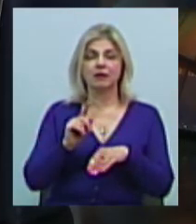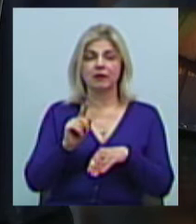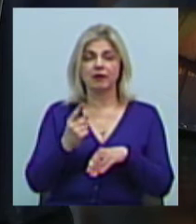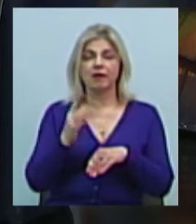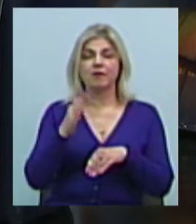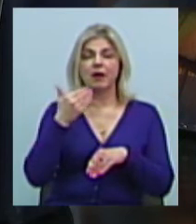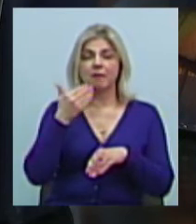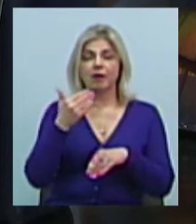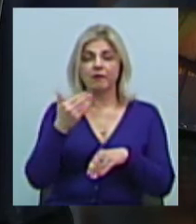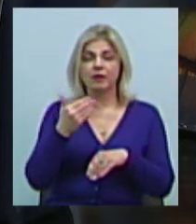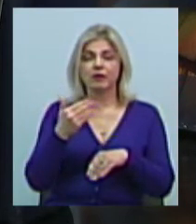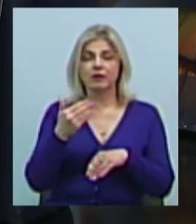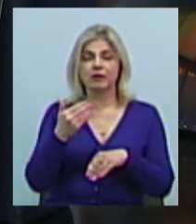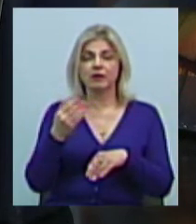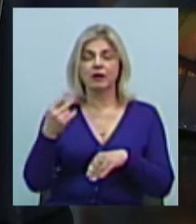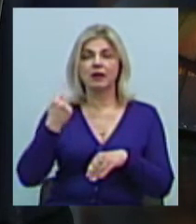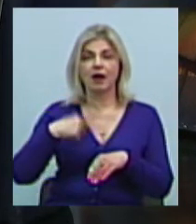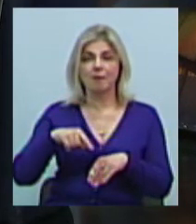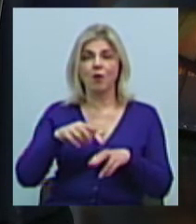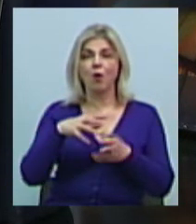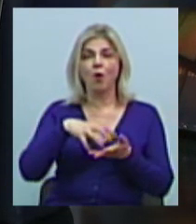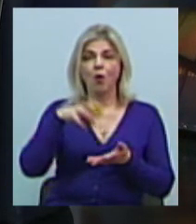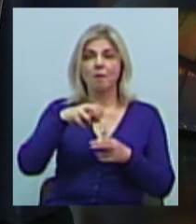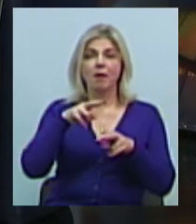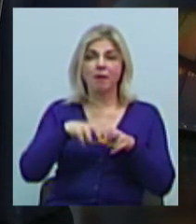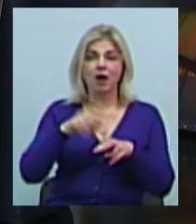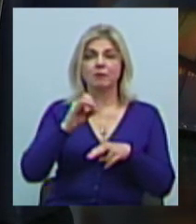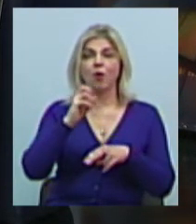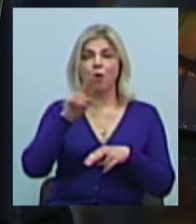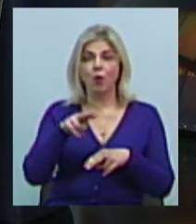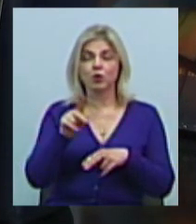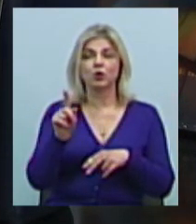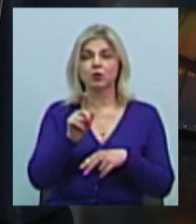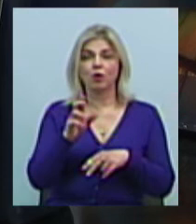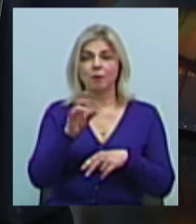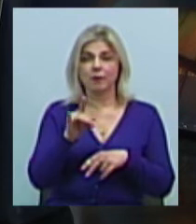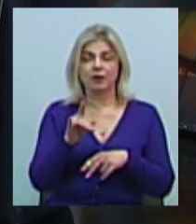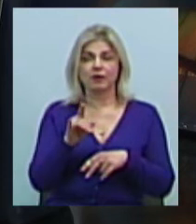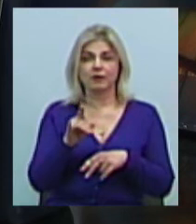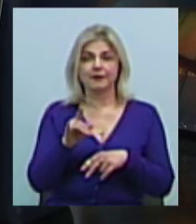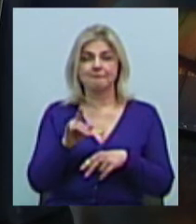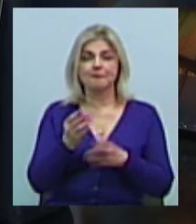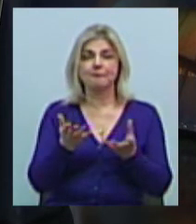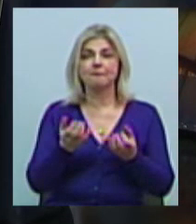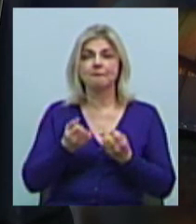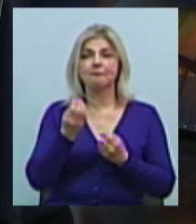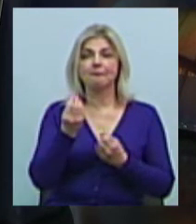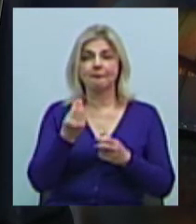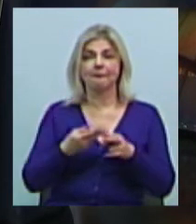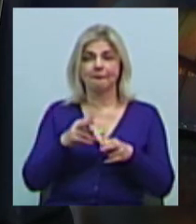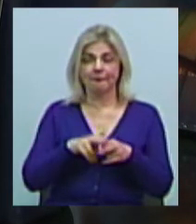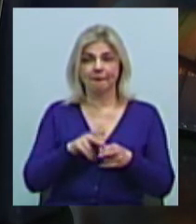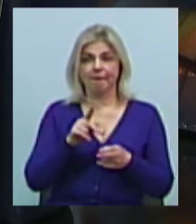Первомайську требують копію паспорта і кода, щоб отримати гроші, які